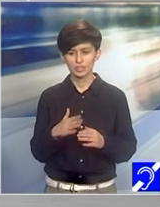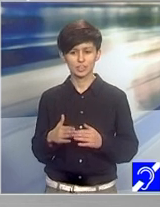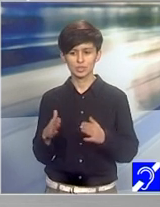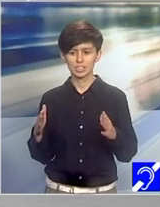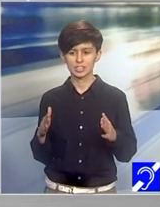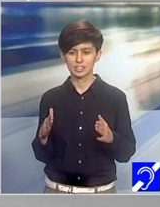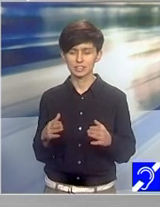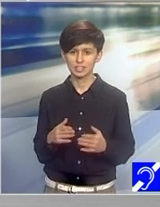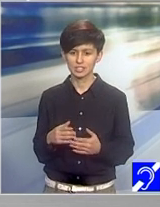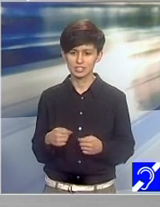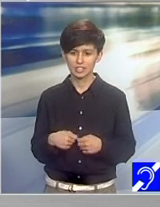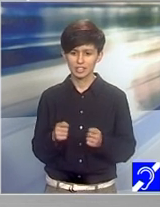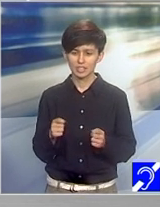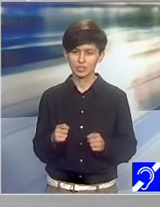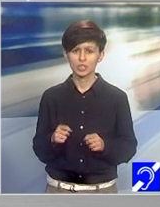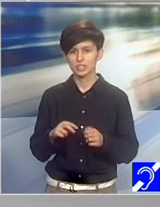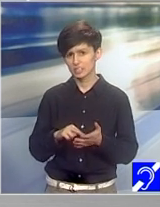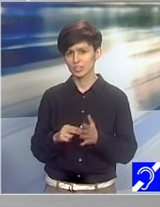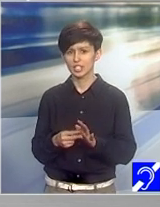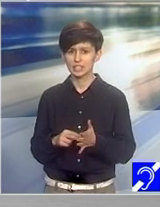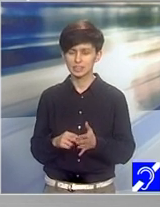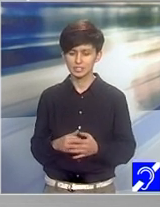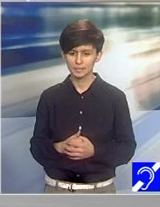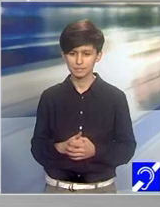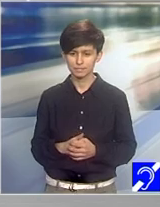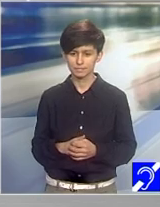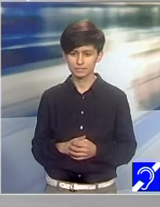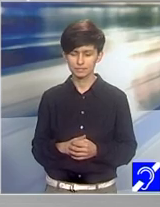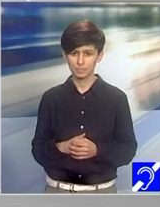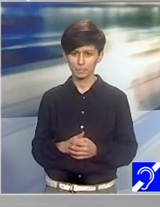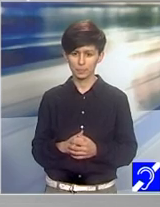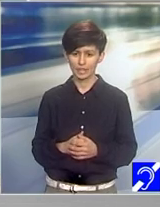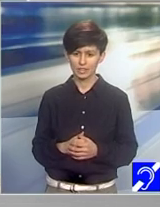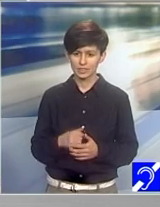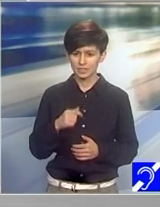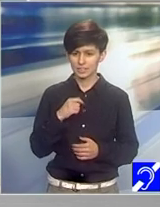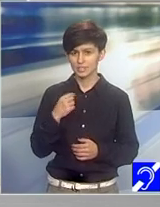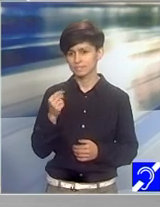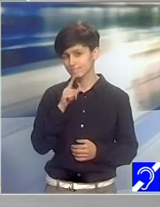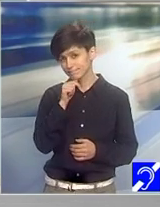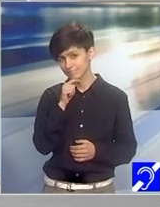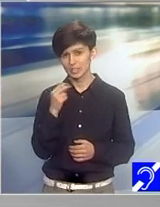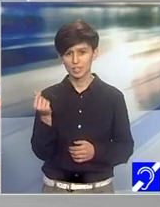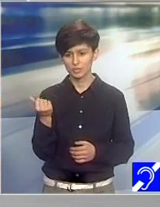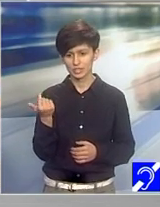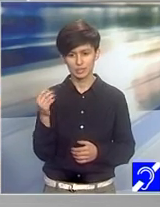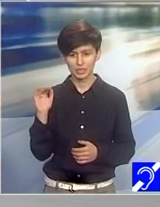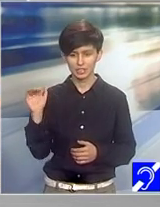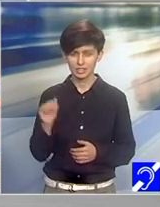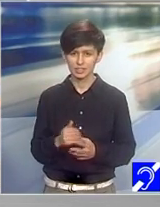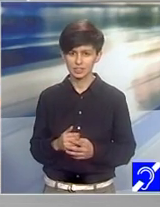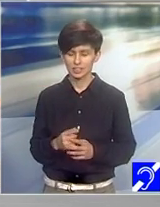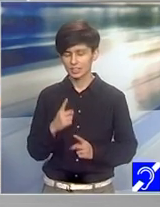sufletul deschis, toate sunt așa. Știu, dar și banii Viorel contează. Viorel mă întreabă de unde bani. Da, de unde ce faceți? Dacă sunteți